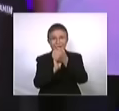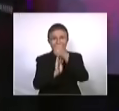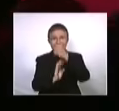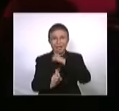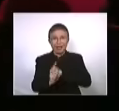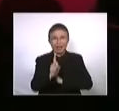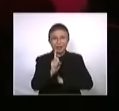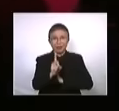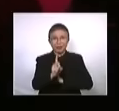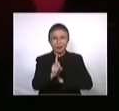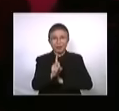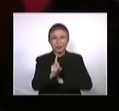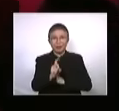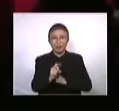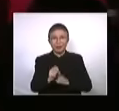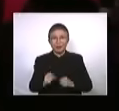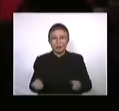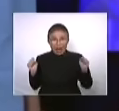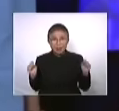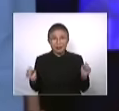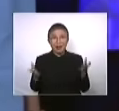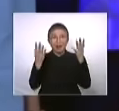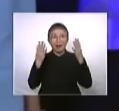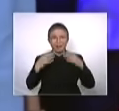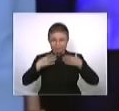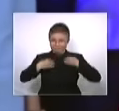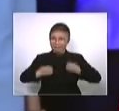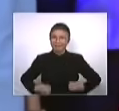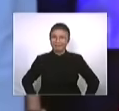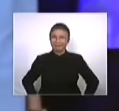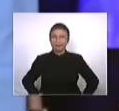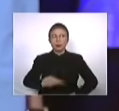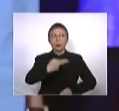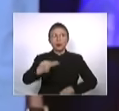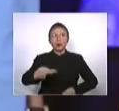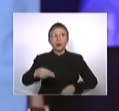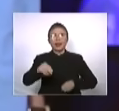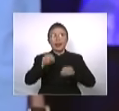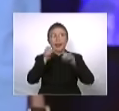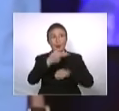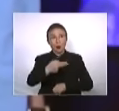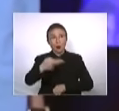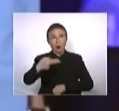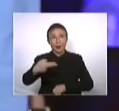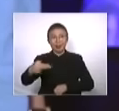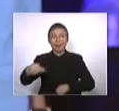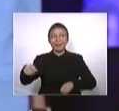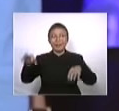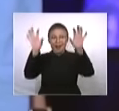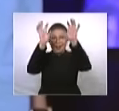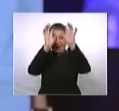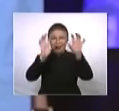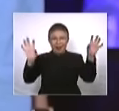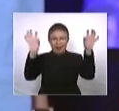personality orang itu pasti ada bedanya G ini bedanya Karen sebagai brand sebagai branding kan sudah jelas